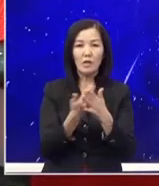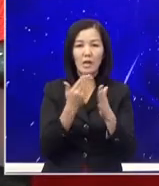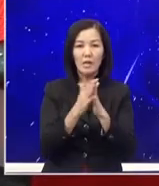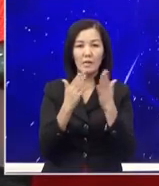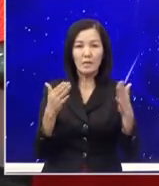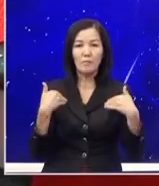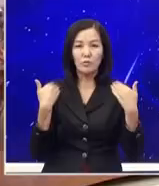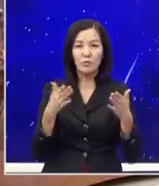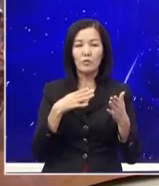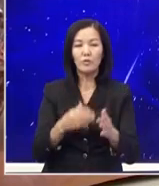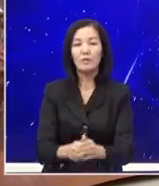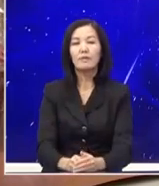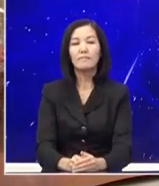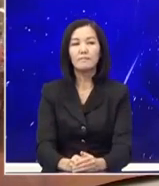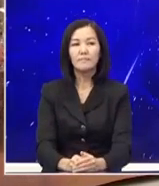тұсауы кесілді.